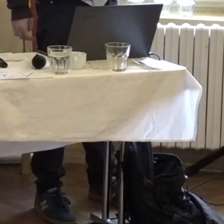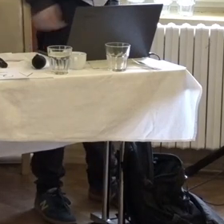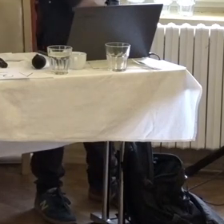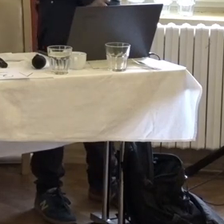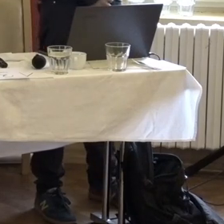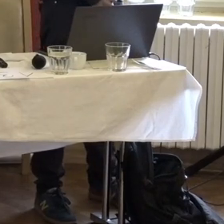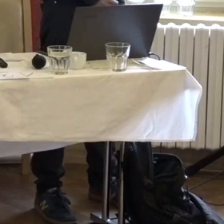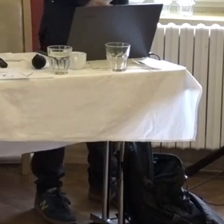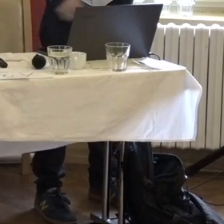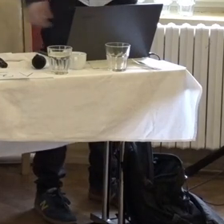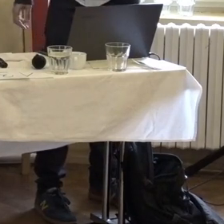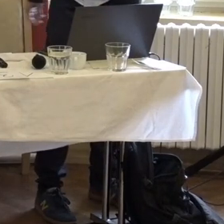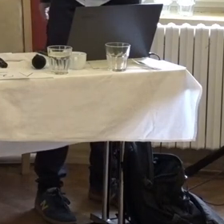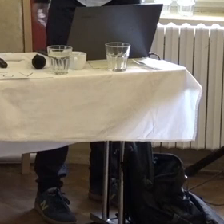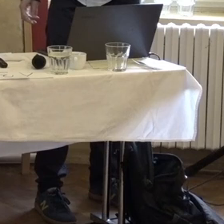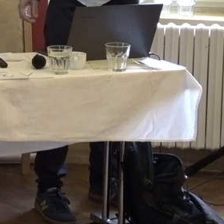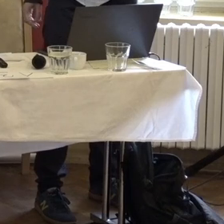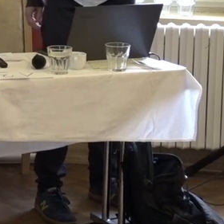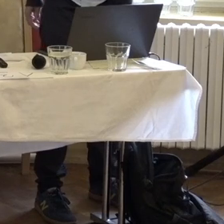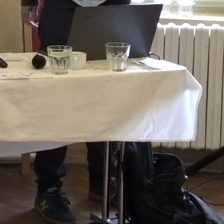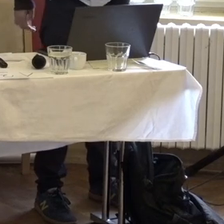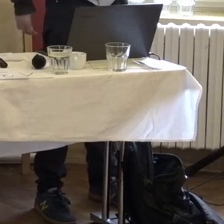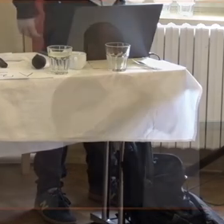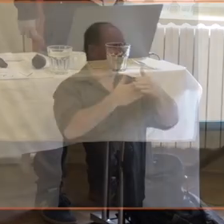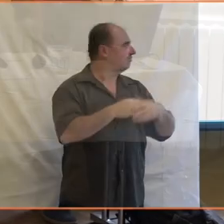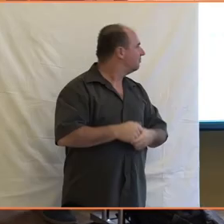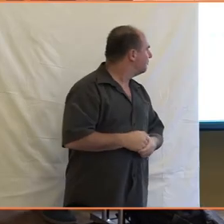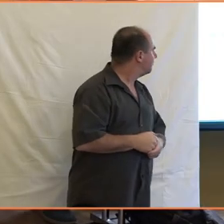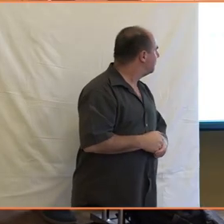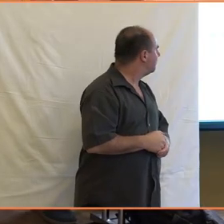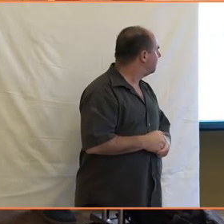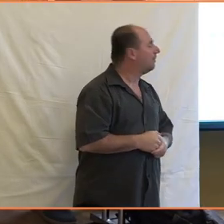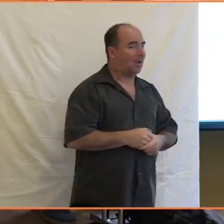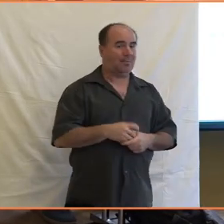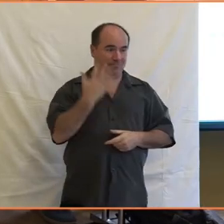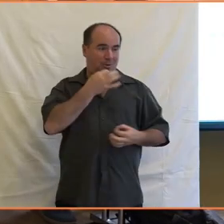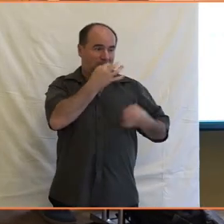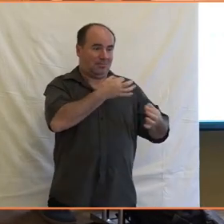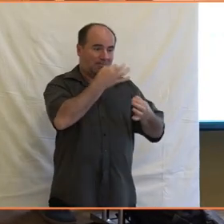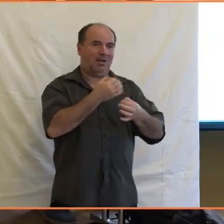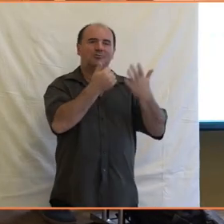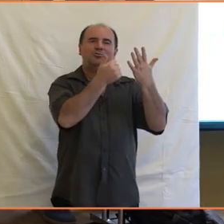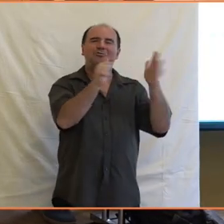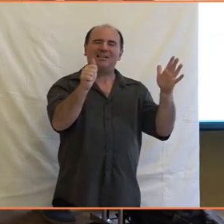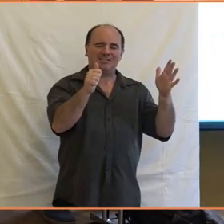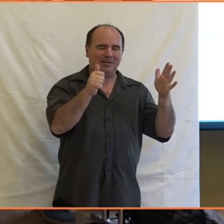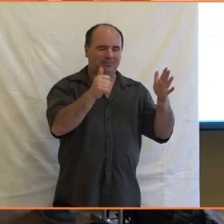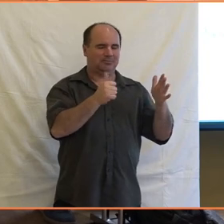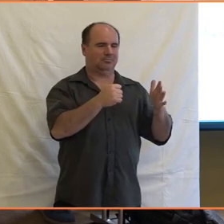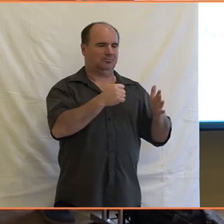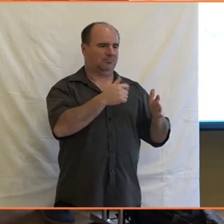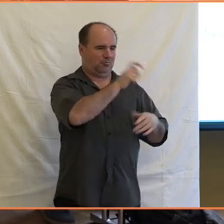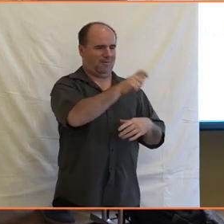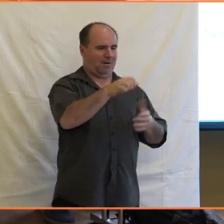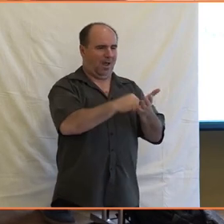jsme zpovídali víc než 600 novinářů. A tento panel tady kompletní, máme tady 4